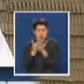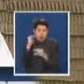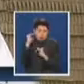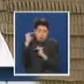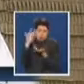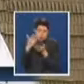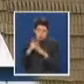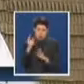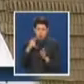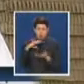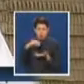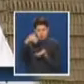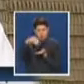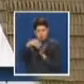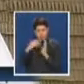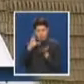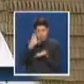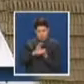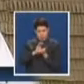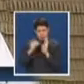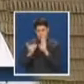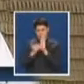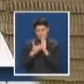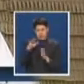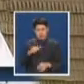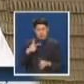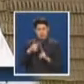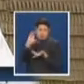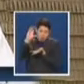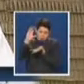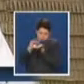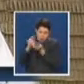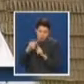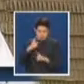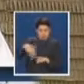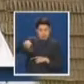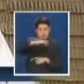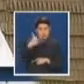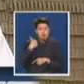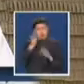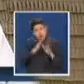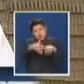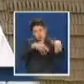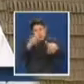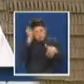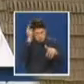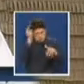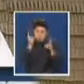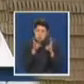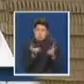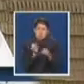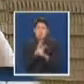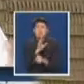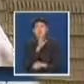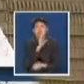กติหรืองบประมาณตามแผนปกติอย่างไรนะเพราะผมคิดว่าทุกหน่วยงานก็ดีแล้วก็พี่น้องประชาชนคงเข้าใจนะครับว่าถ้